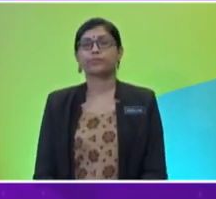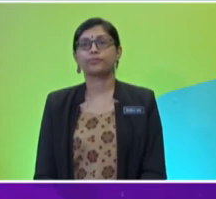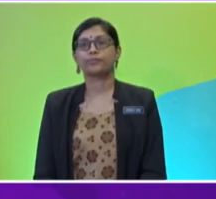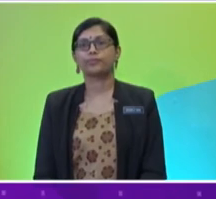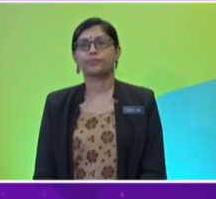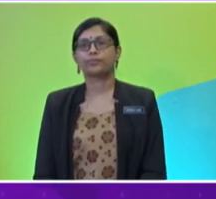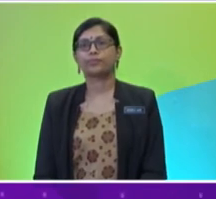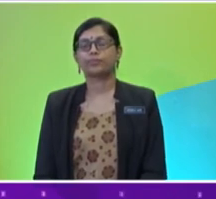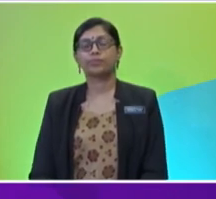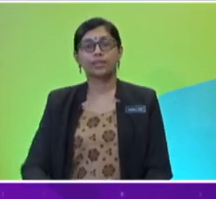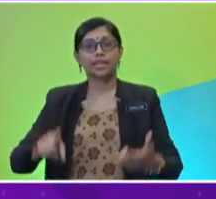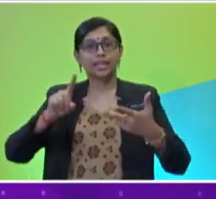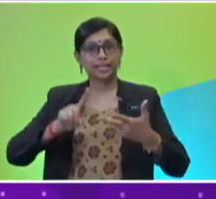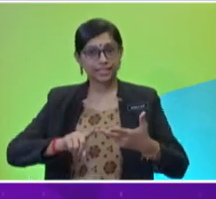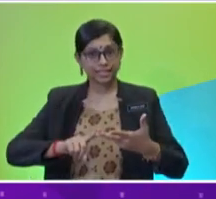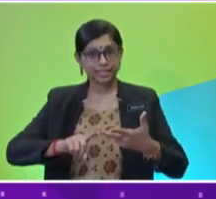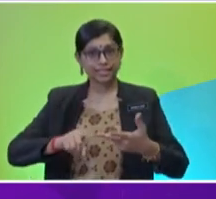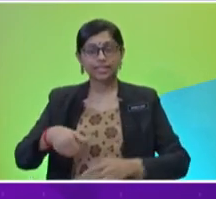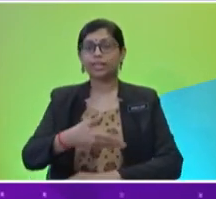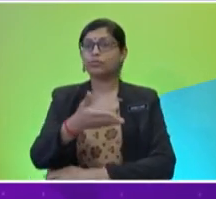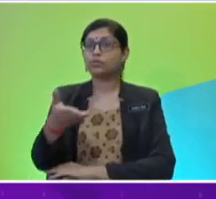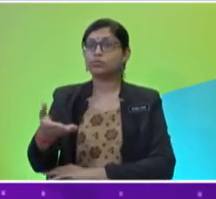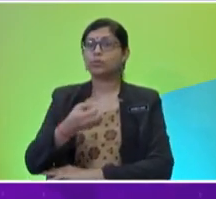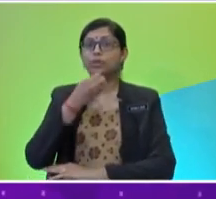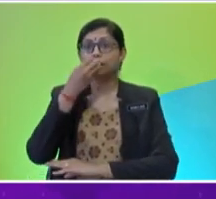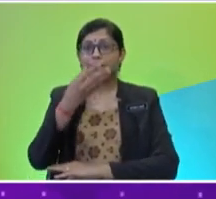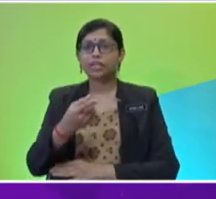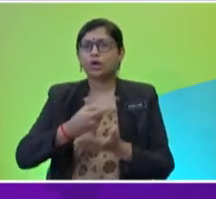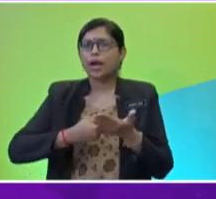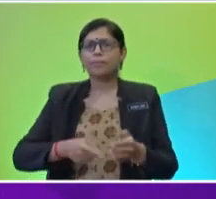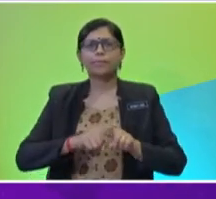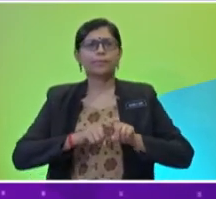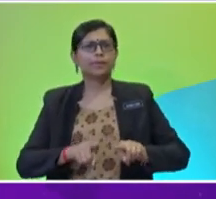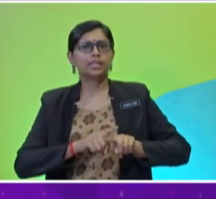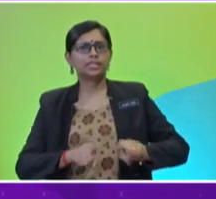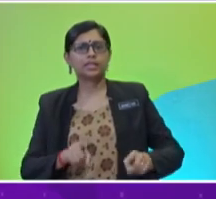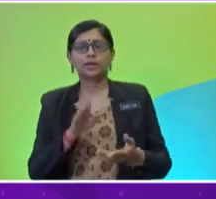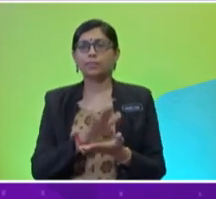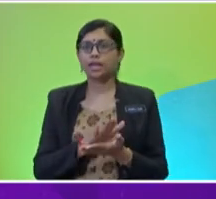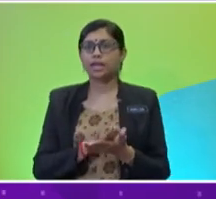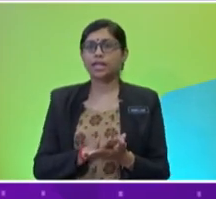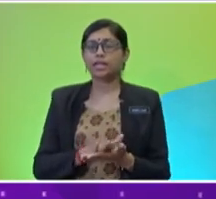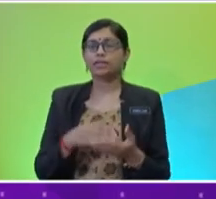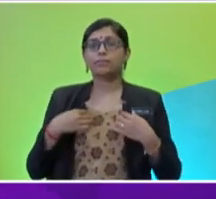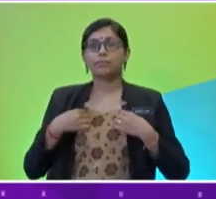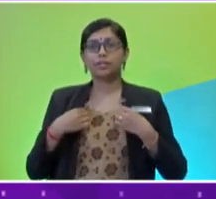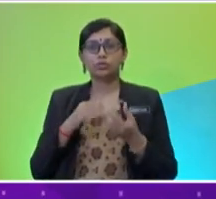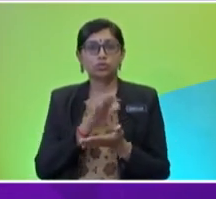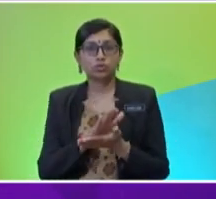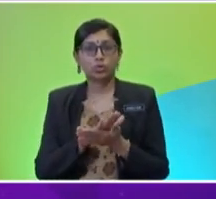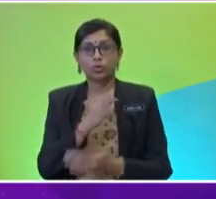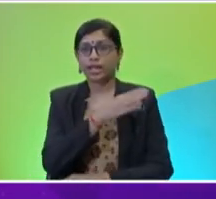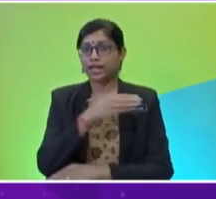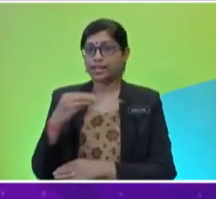seterusnya murid dapat menyatakan perbezaan pakaian seragam ke sekolah dan pakaian sukan. Apa gunanya setiap